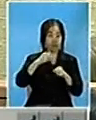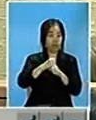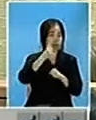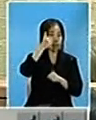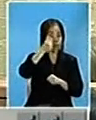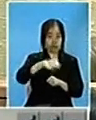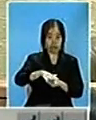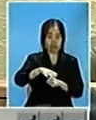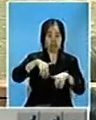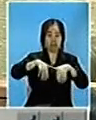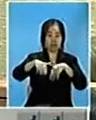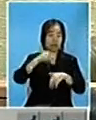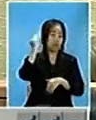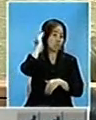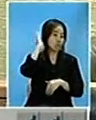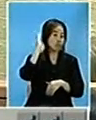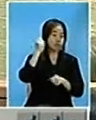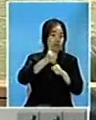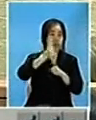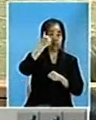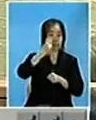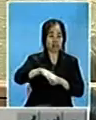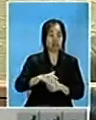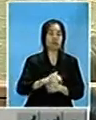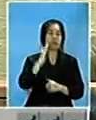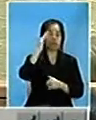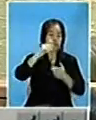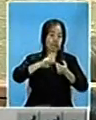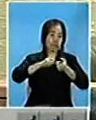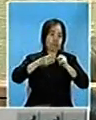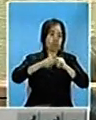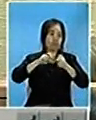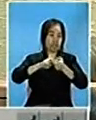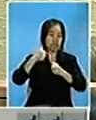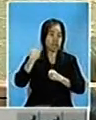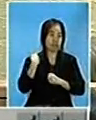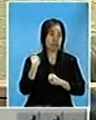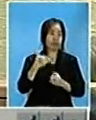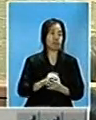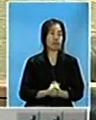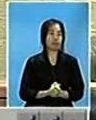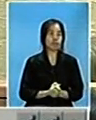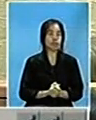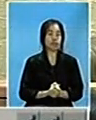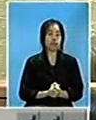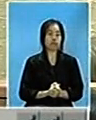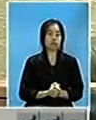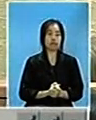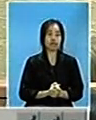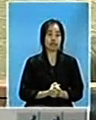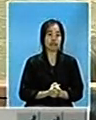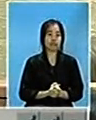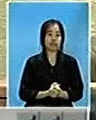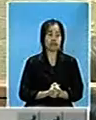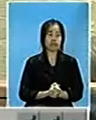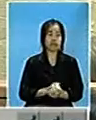นให้กับประชาชนได้ปัญหามันก็จะตามมาอีกมากมายท่านประธานครับ